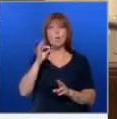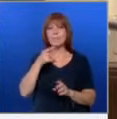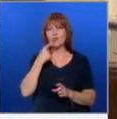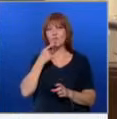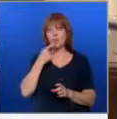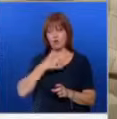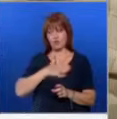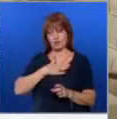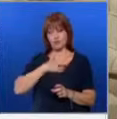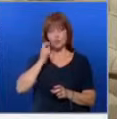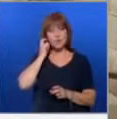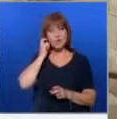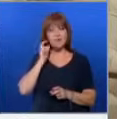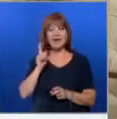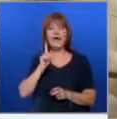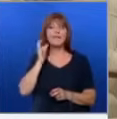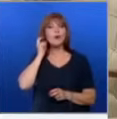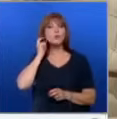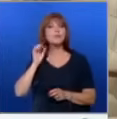име, а не от името на Европа.